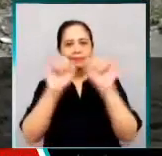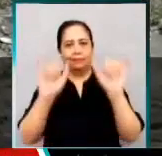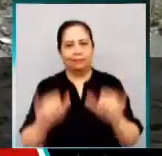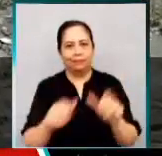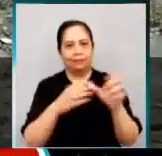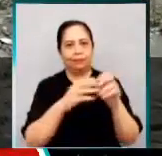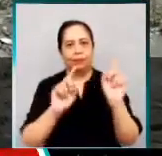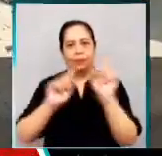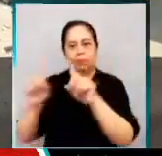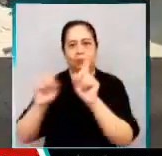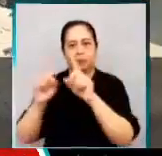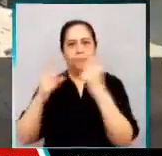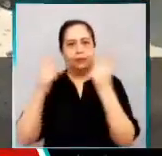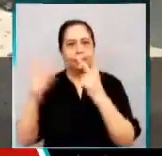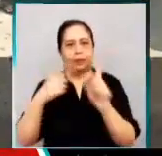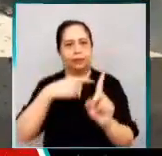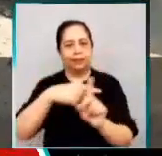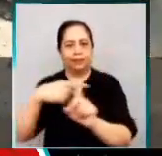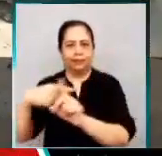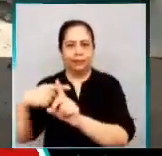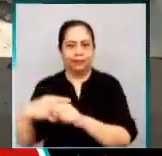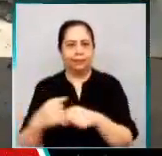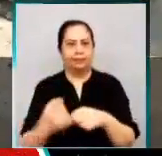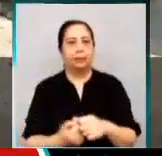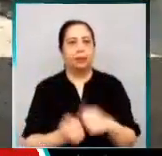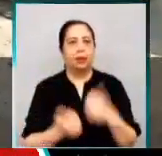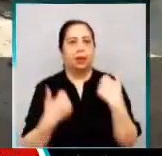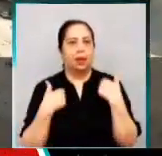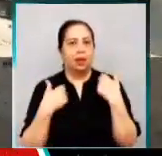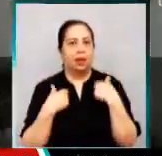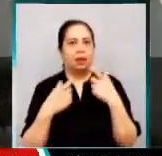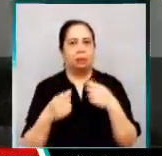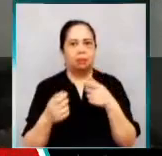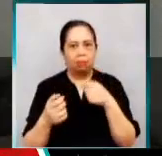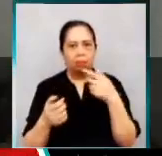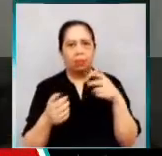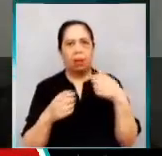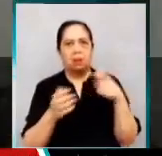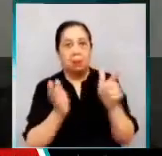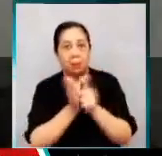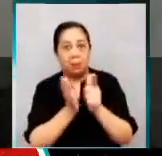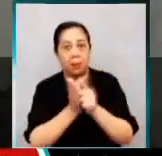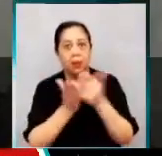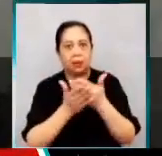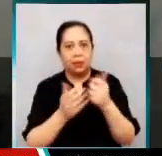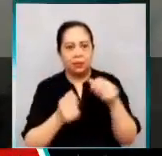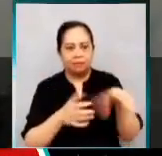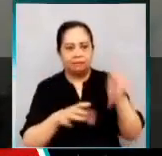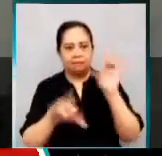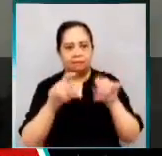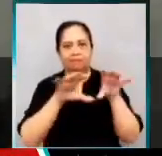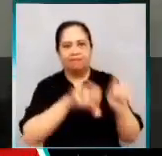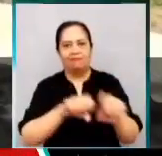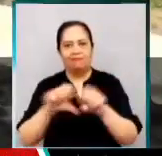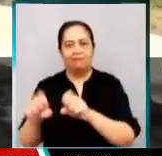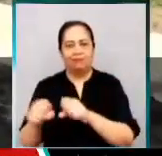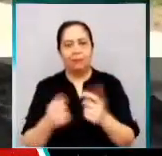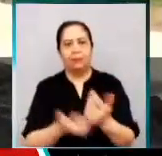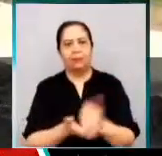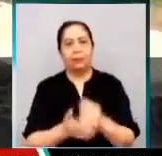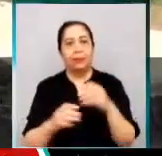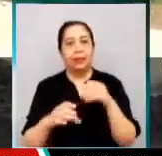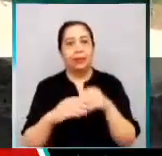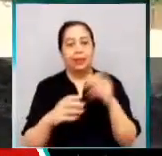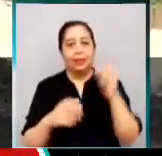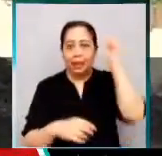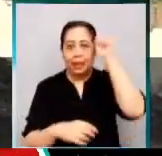sa sementeryo. May mga kontrabando na nakumpiska sa ilang bumisita. Sa Bataan, Aklan, nagkabitak-bitak naman